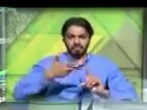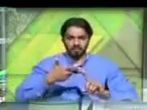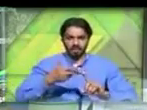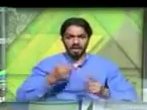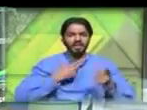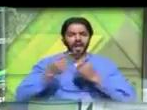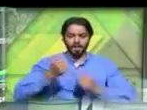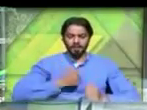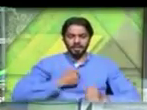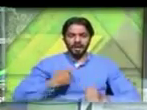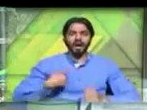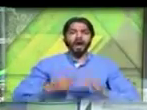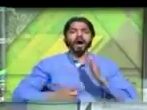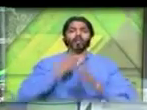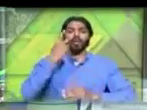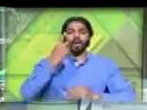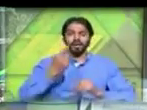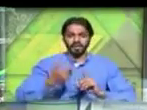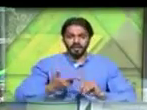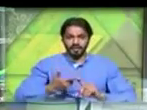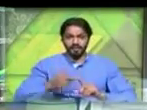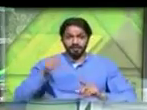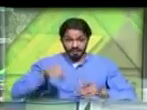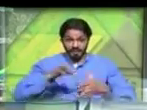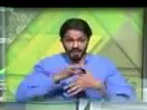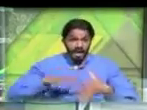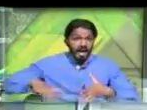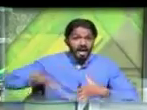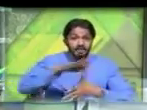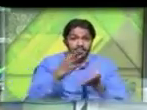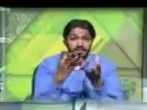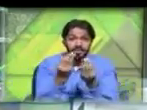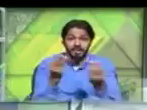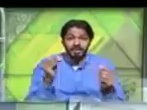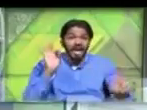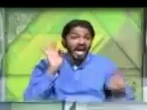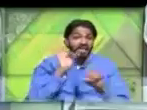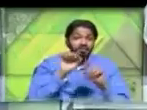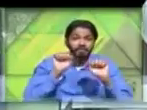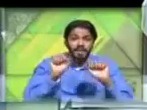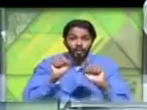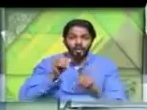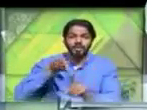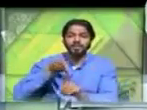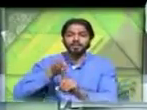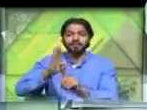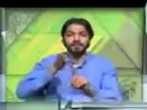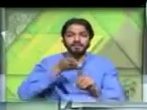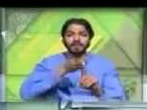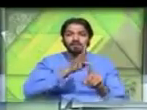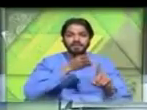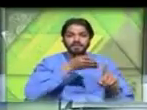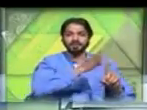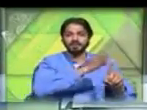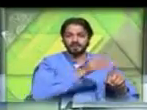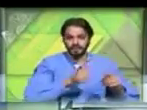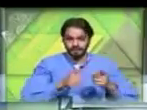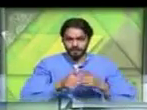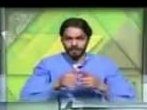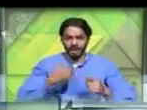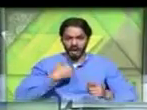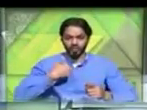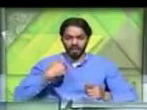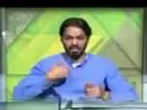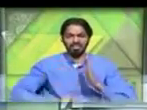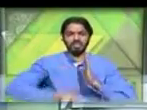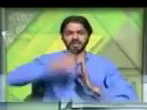إليهم، فإن أكثرهم قد صار لهم في ذلك هوى أن ينتصر